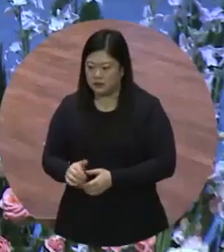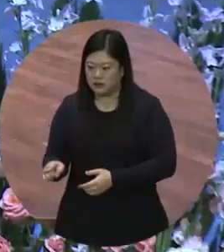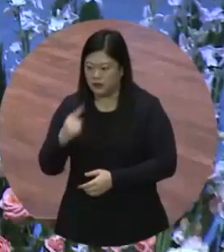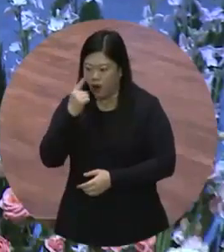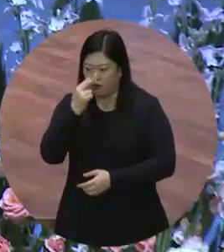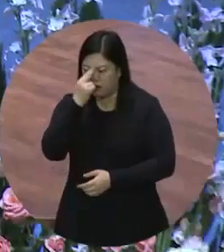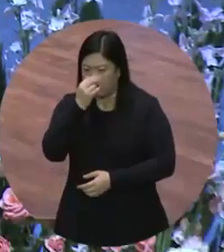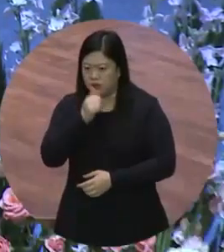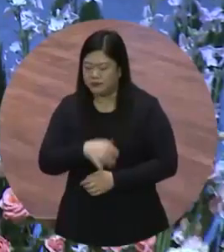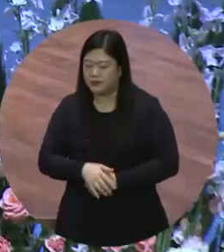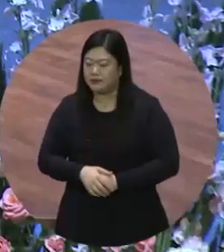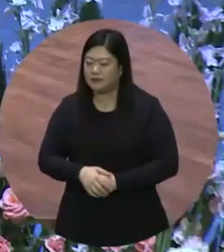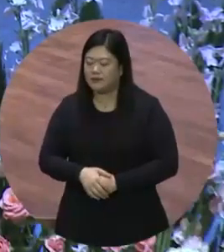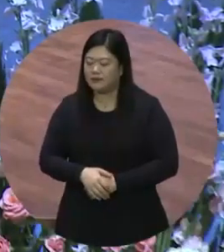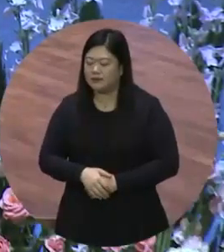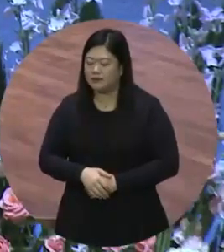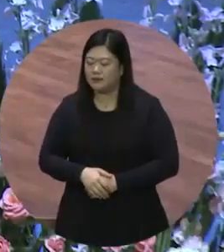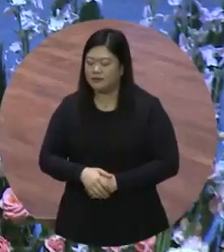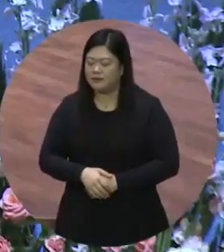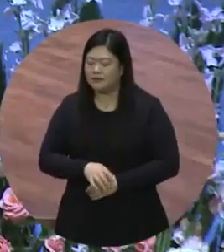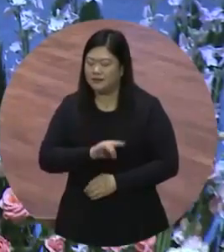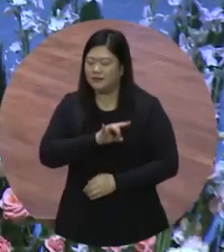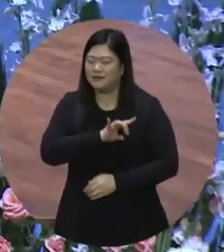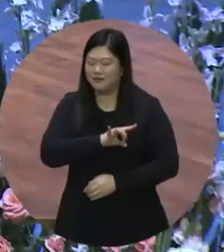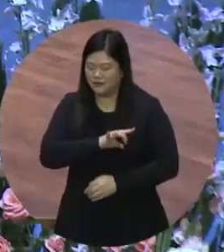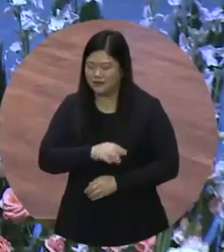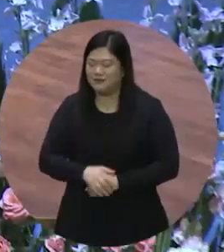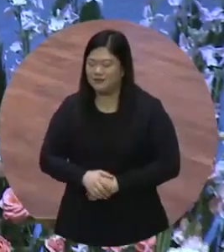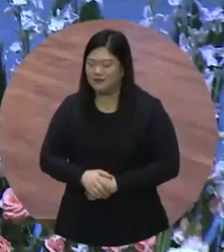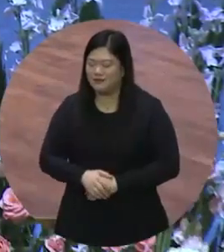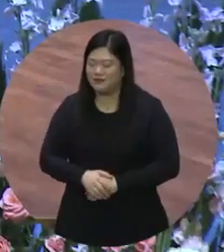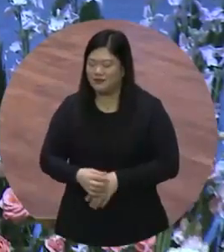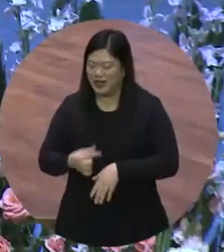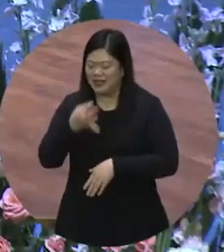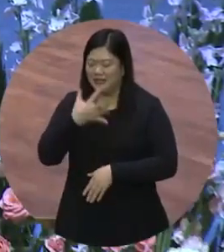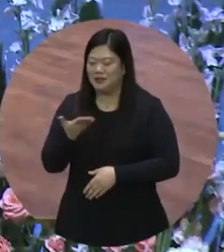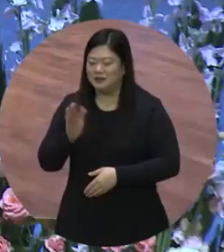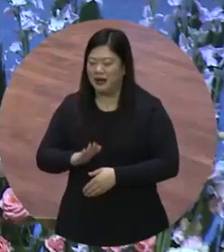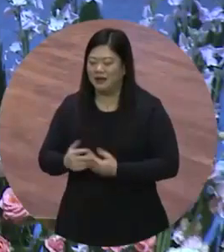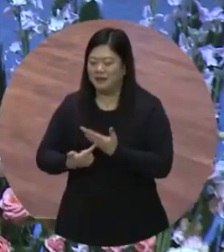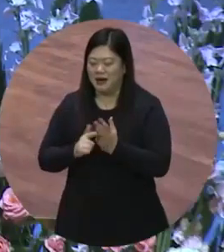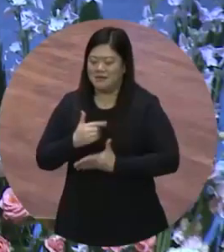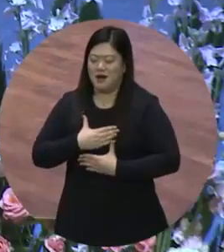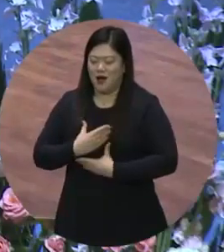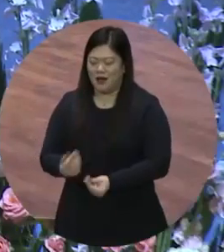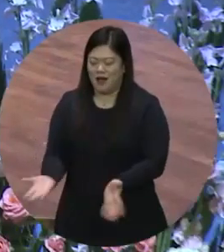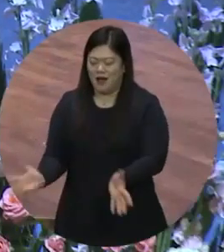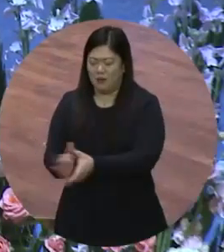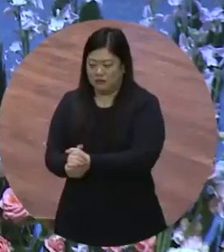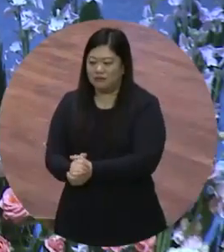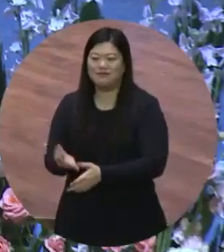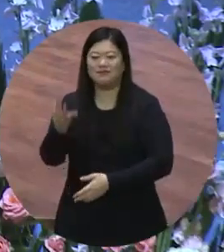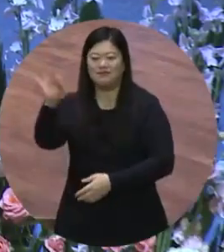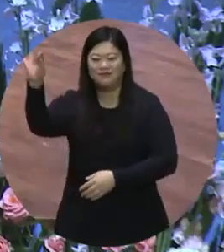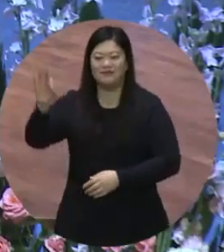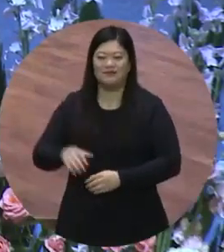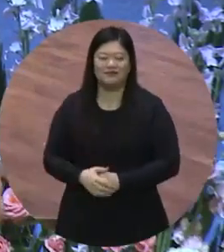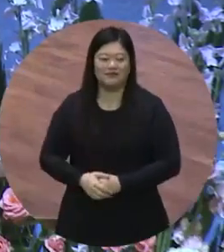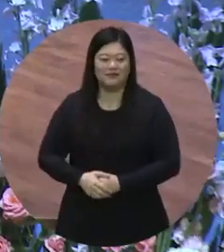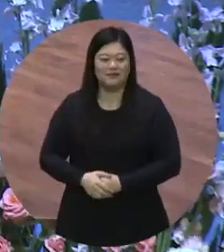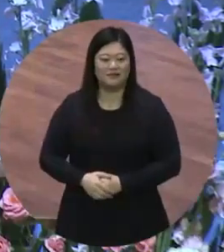거슬려졌지만은 칠레에서 마음은 최고로 평안한 거요. 화평. 화평을